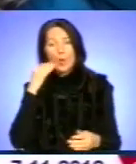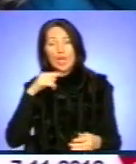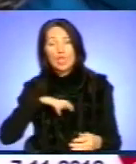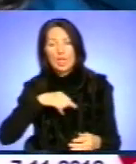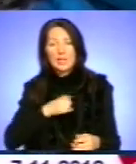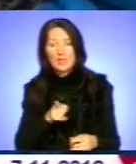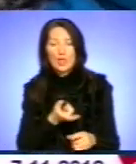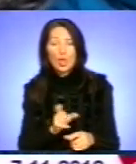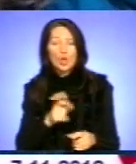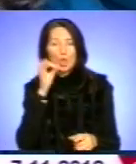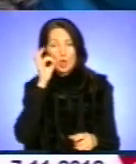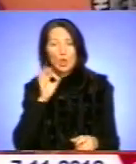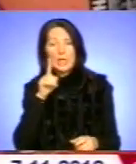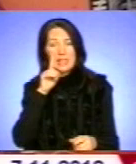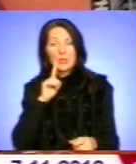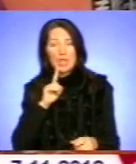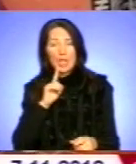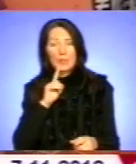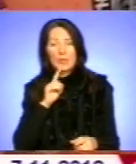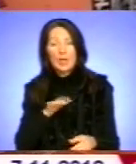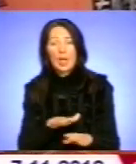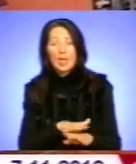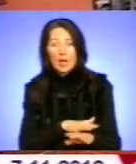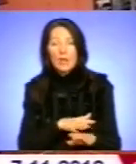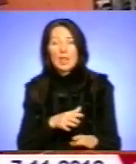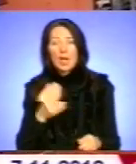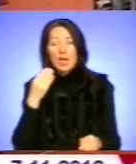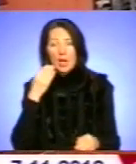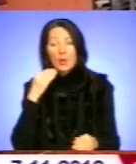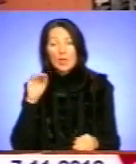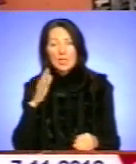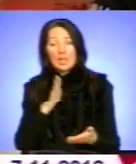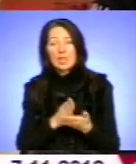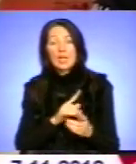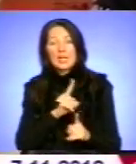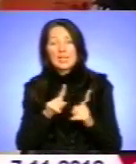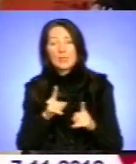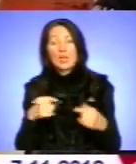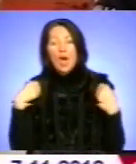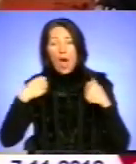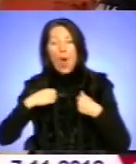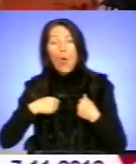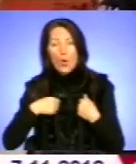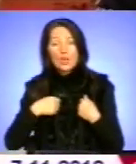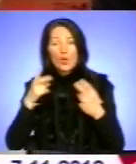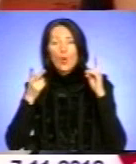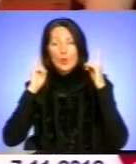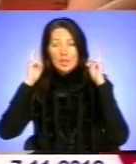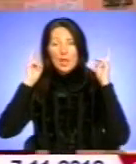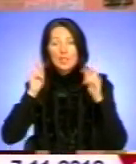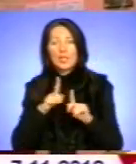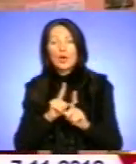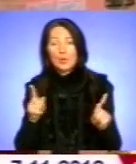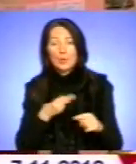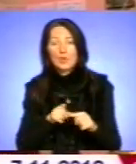дуже солодкий і смачний. Тривалий ефект дає зміна іміджу, стилю одягу, макіяжу чи зачіски. І особливо цей